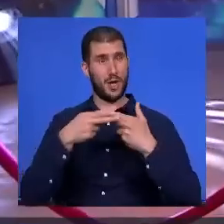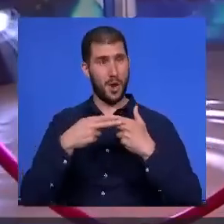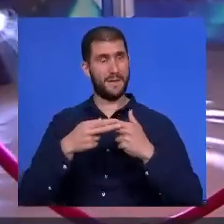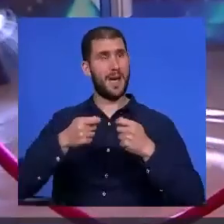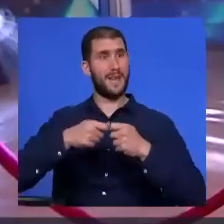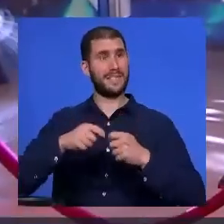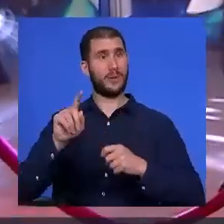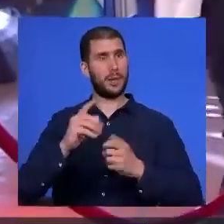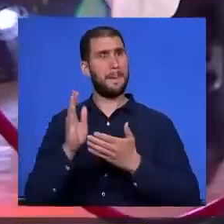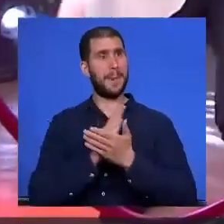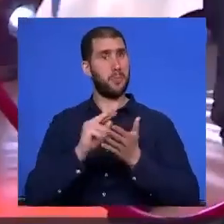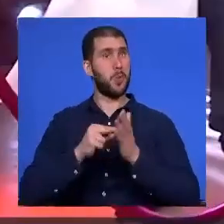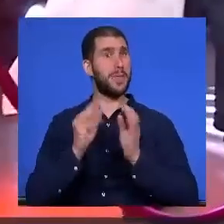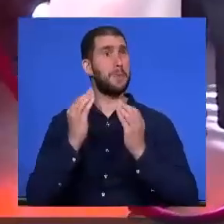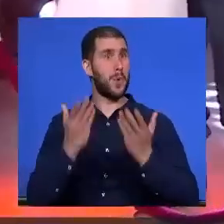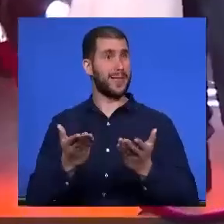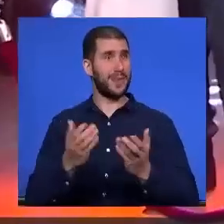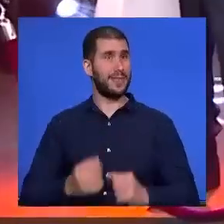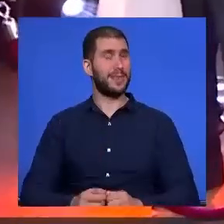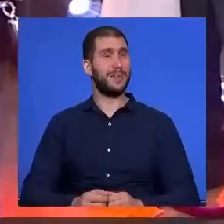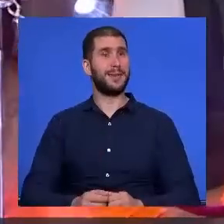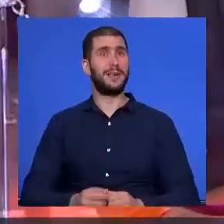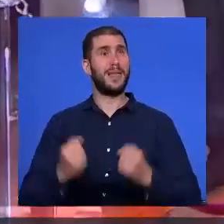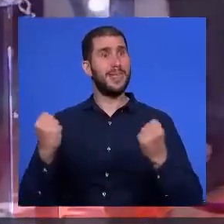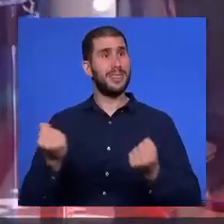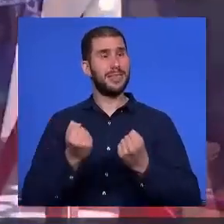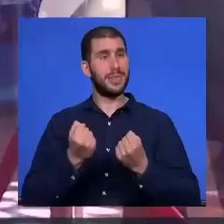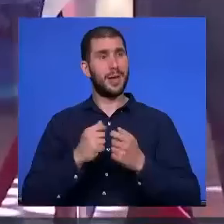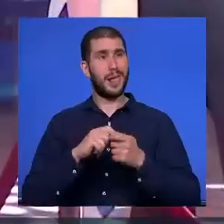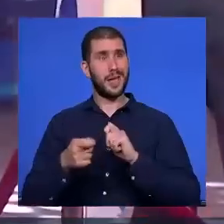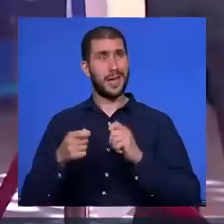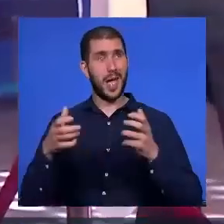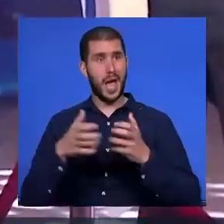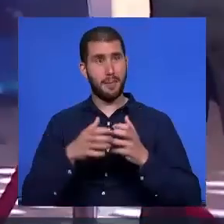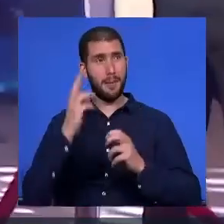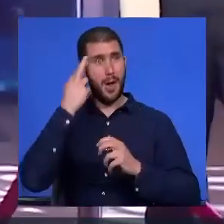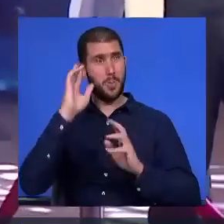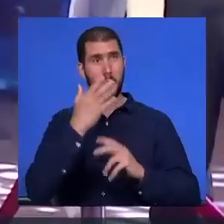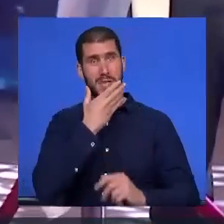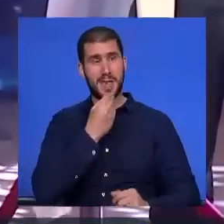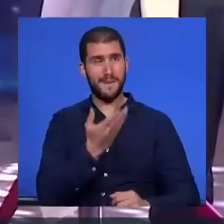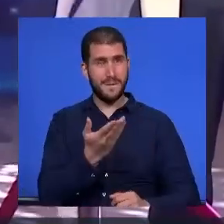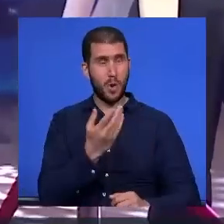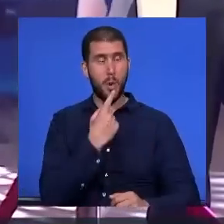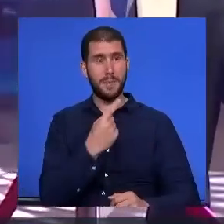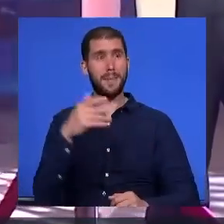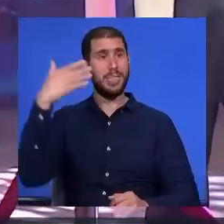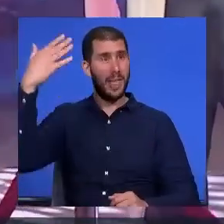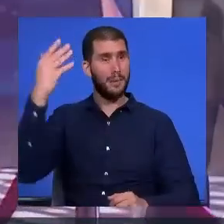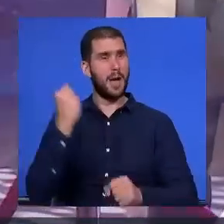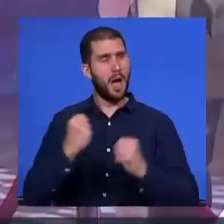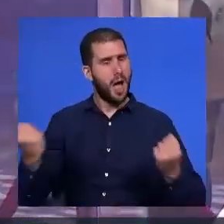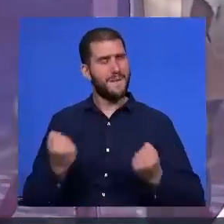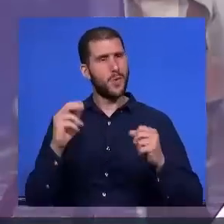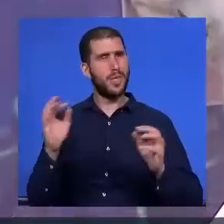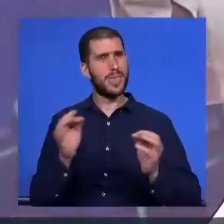זה מכינים לכם תוכנית מיוחדת. פרנט תרגיל קרע בעם, רעיון מאוד מאוד יפה. אומרים שהדגלנים עבדו על הטקס